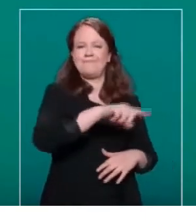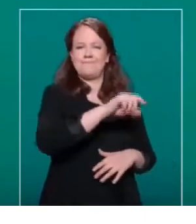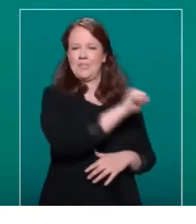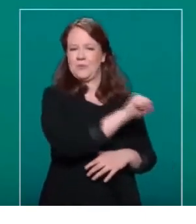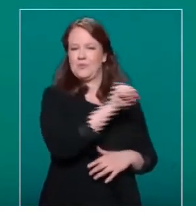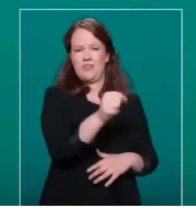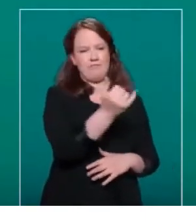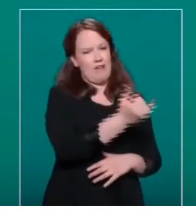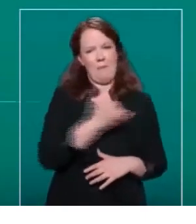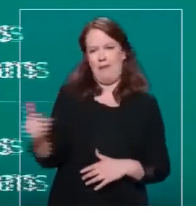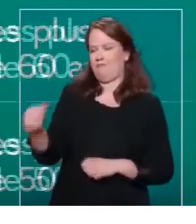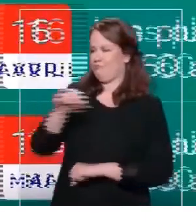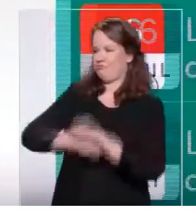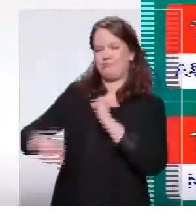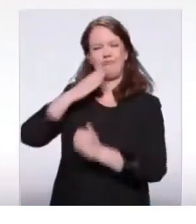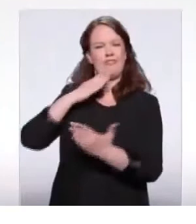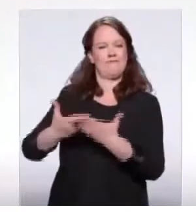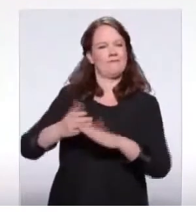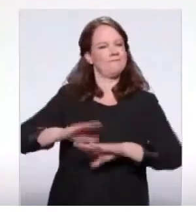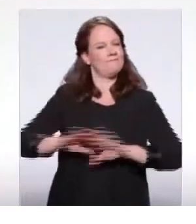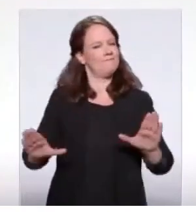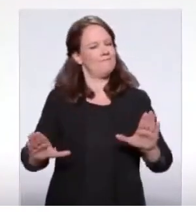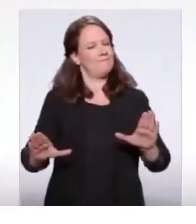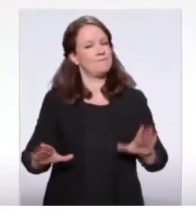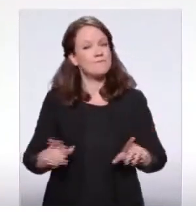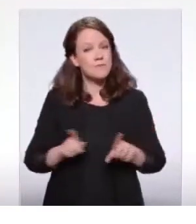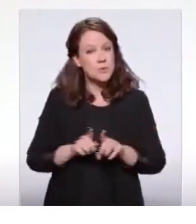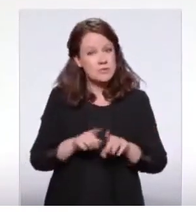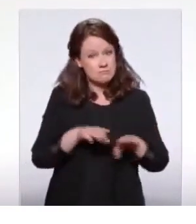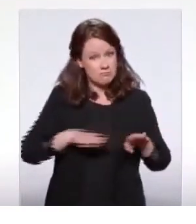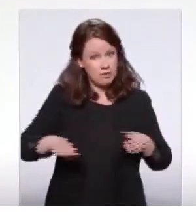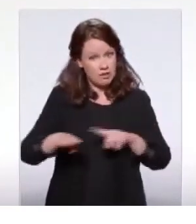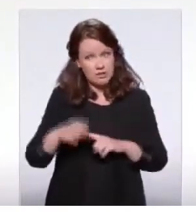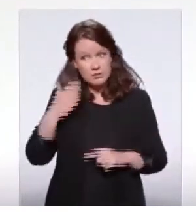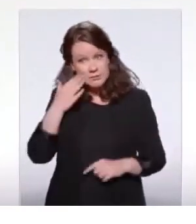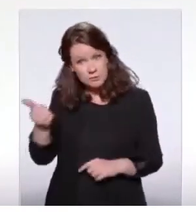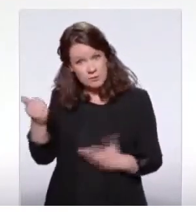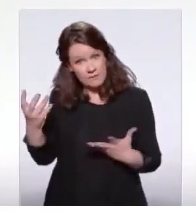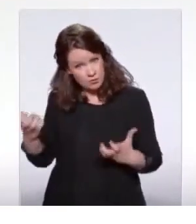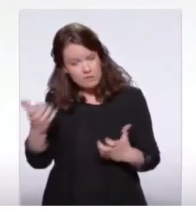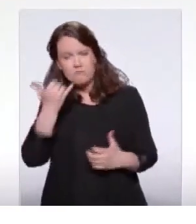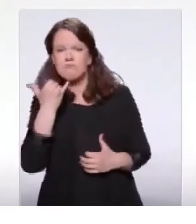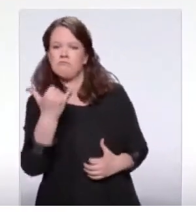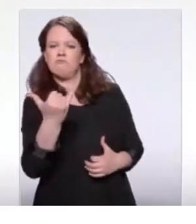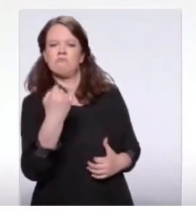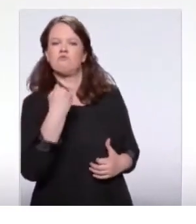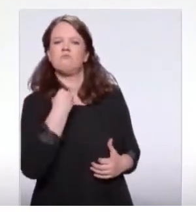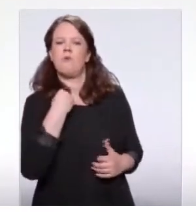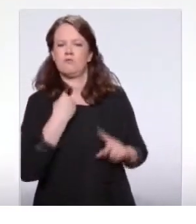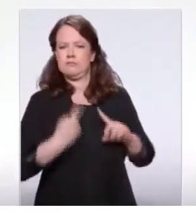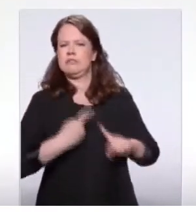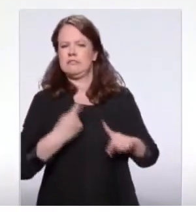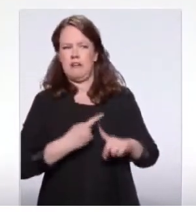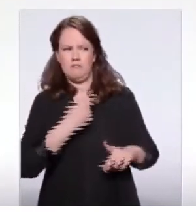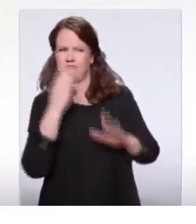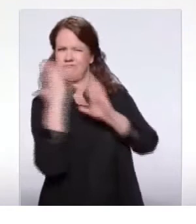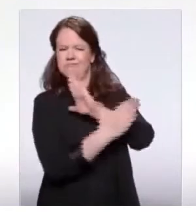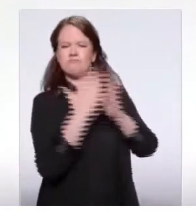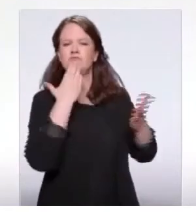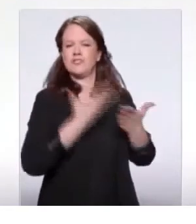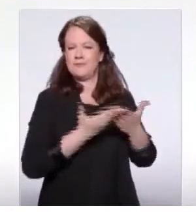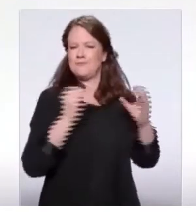en parallèle, un numéro spécial sera mis à disposition pour prendre un rendez-vous. À partir du 16